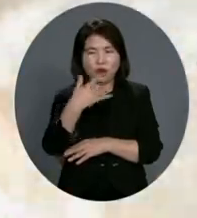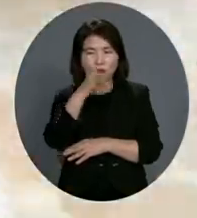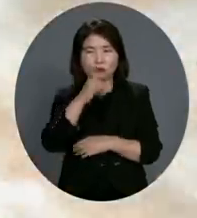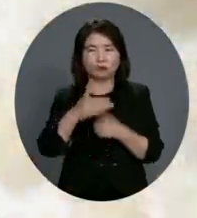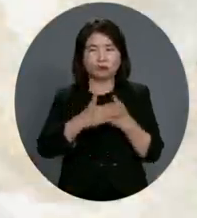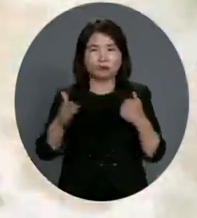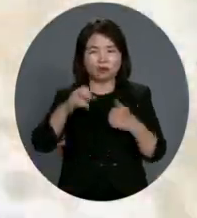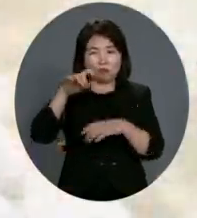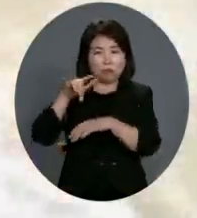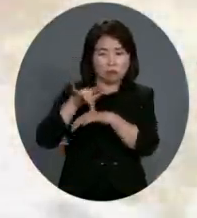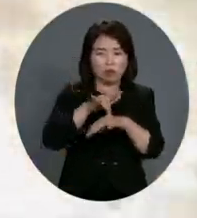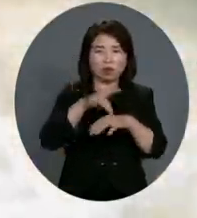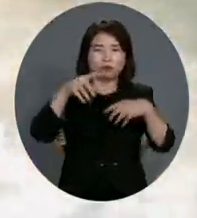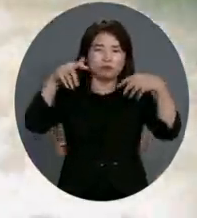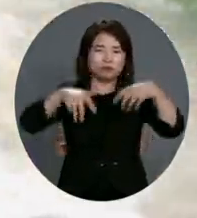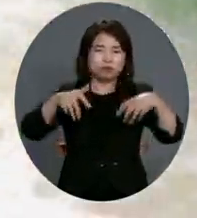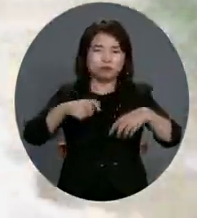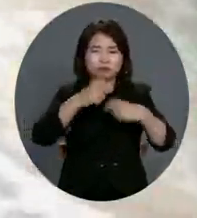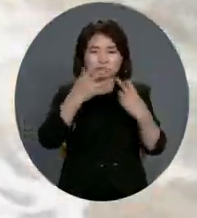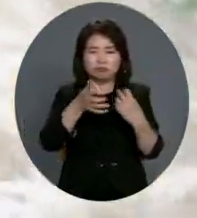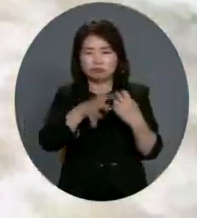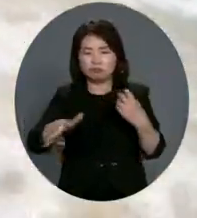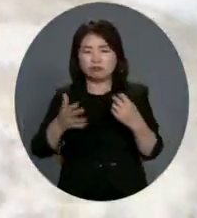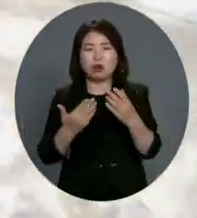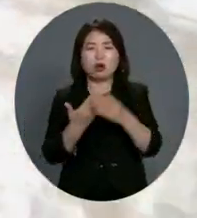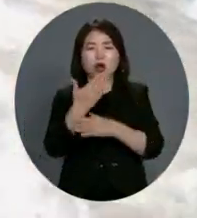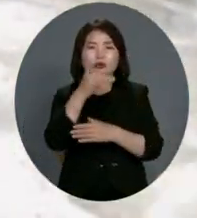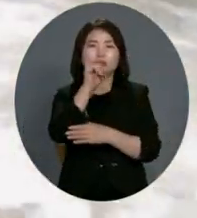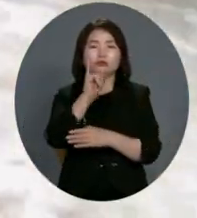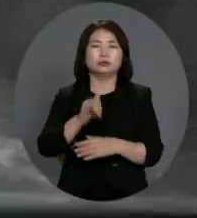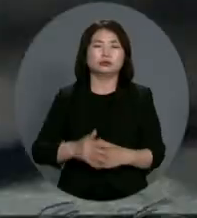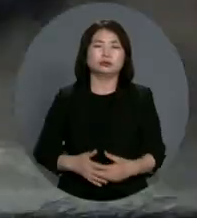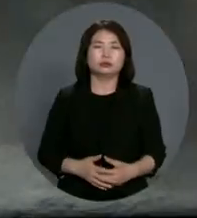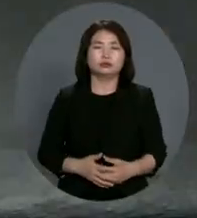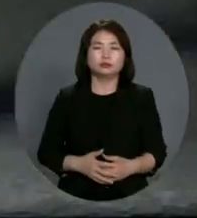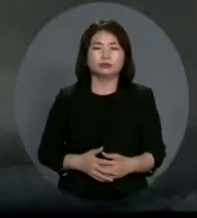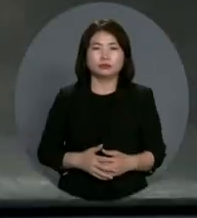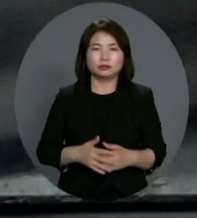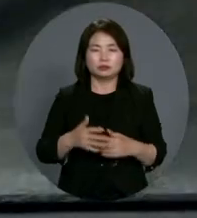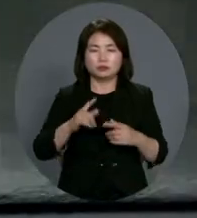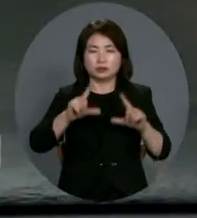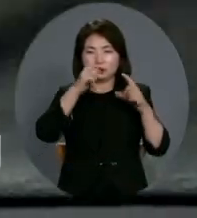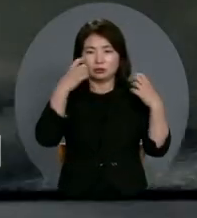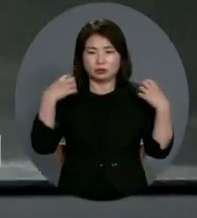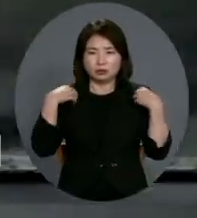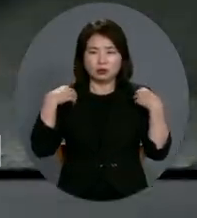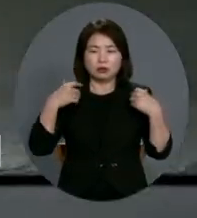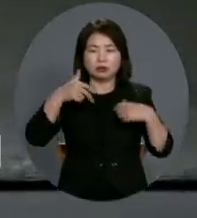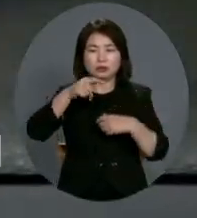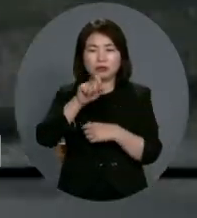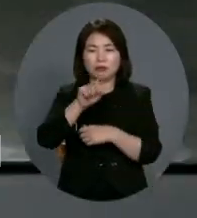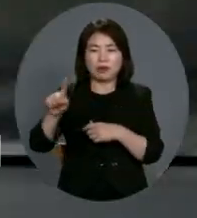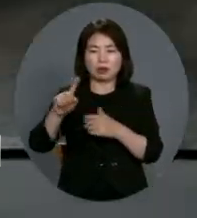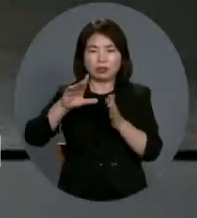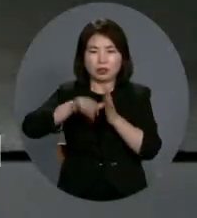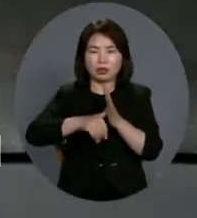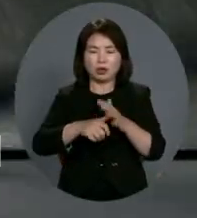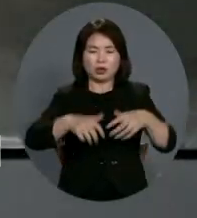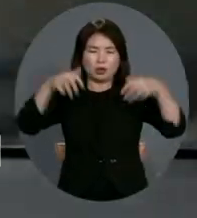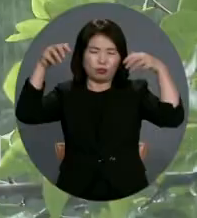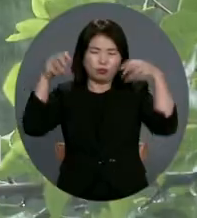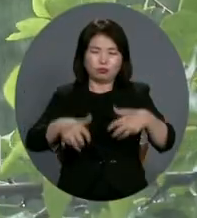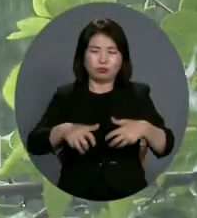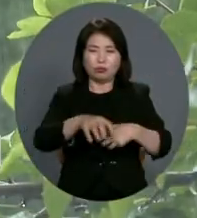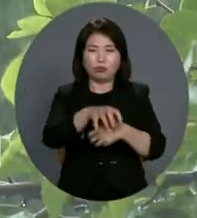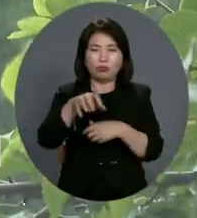예상치 못한 기상이변과 자연재해가 발생할 수도 있습니다. 기상청은 장마 기간에 집중적으로 비가